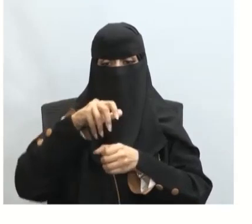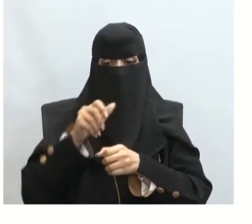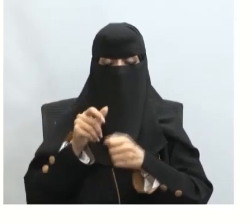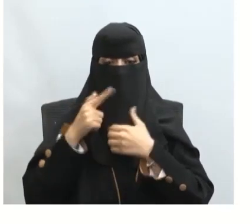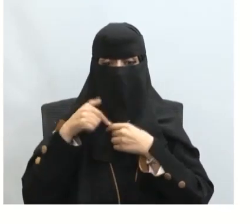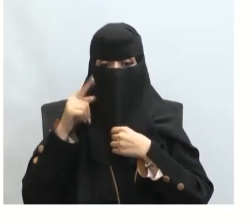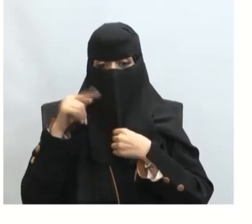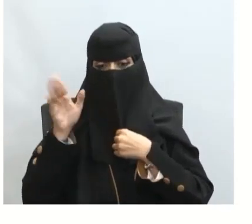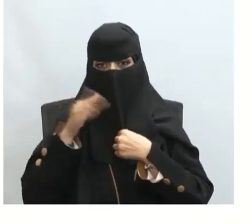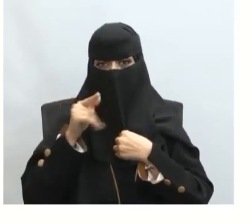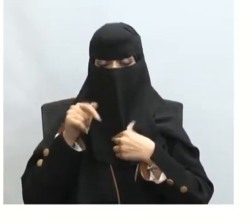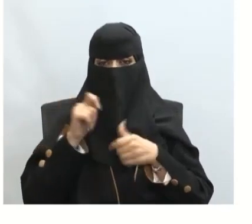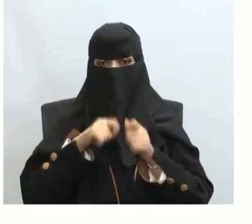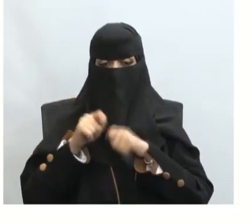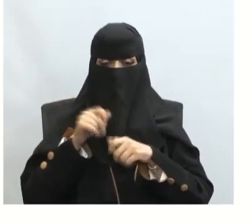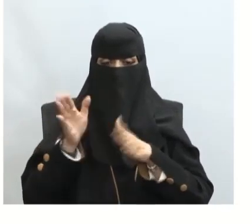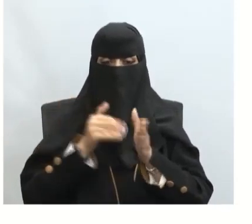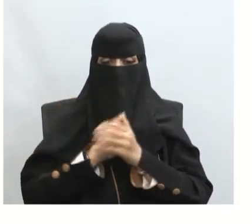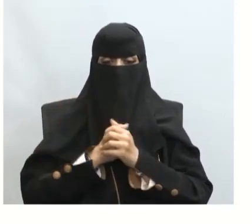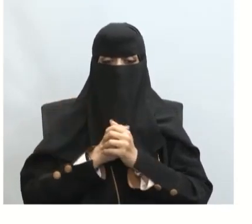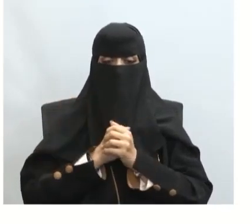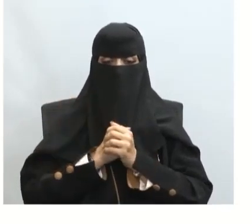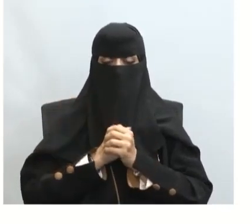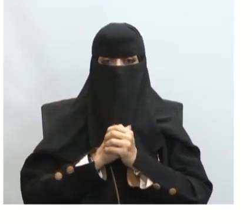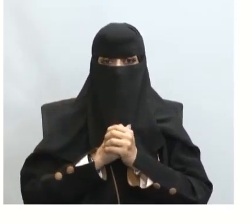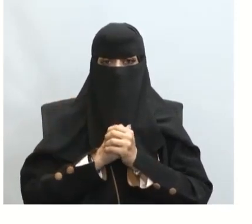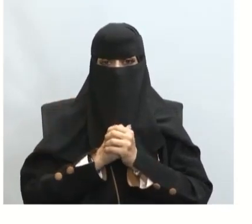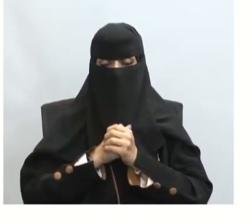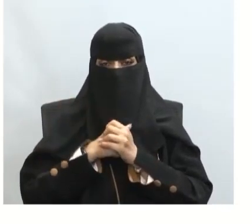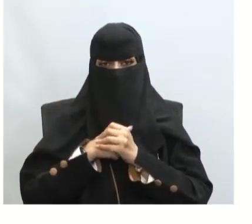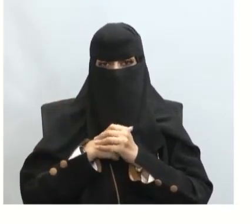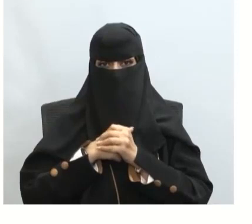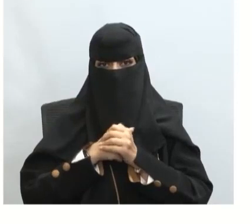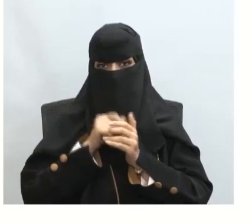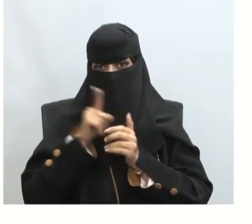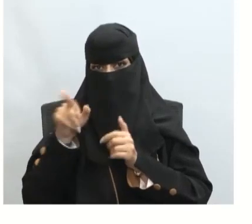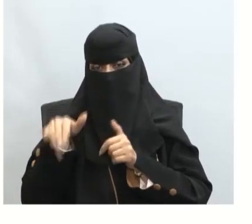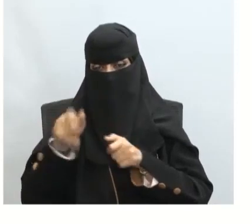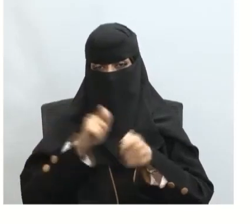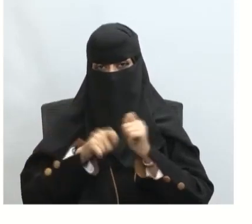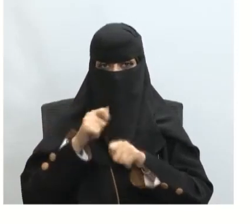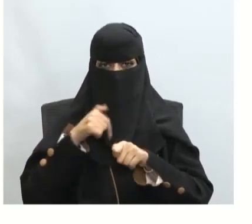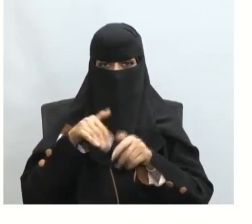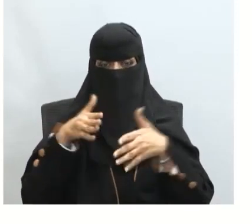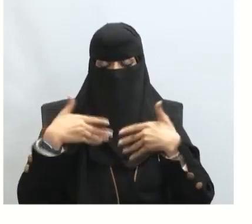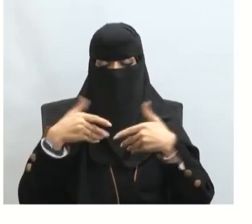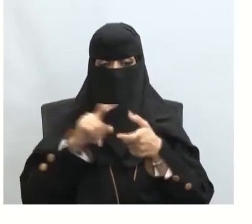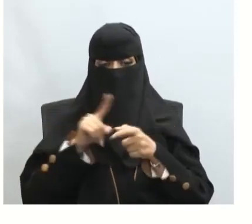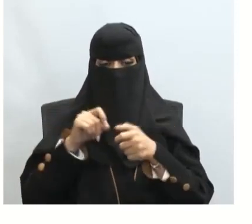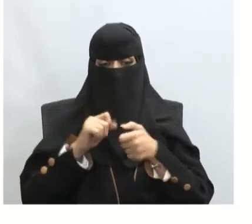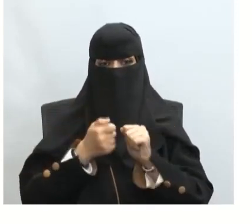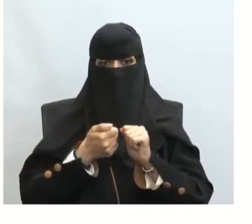مثالا على ذلك استعمالنا ستعمال وصنع البولي ايثيلين وهو المستعمل في العاب الاطفال غير